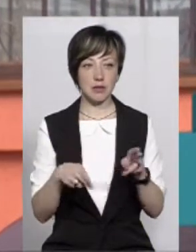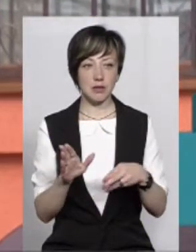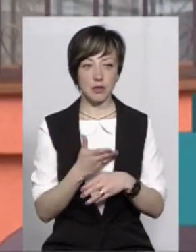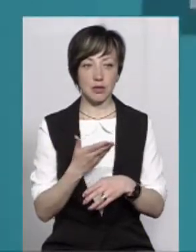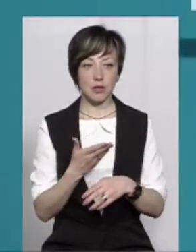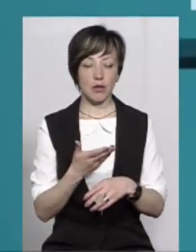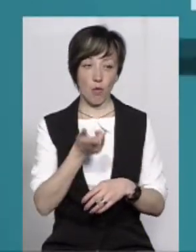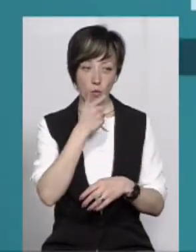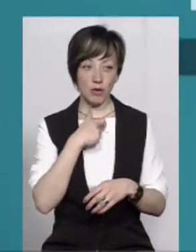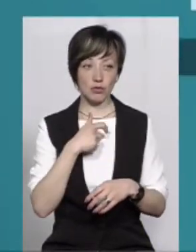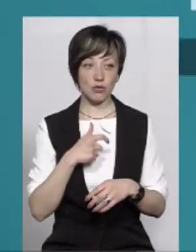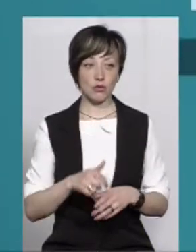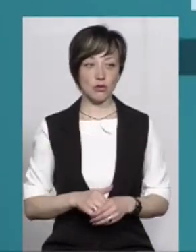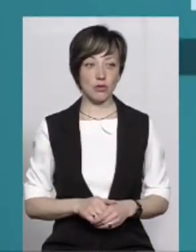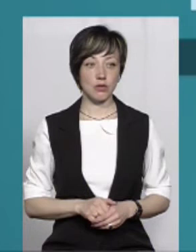набагато гуманніше.